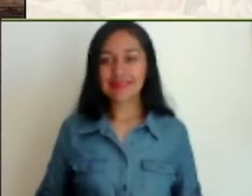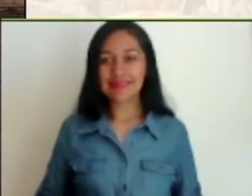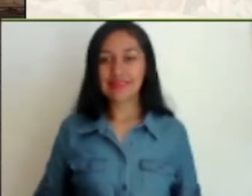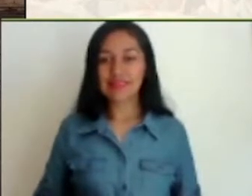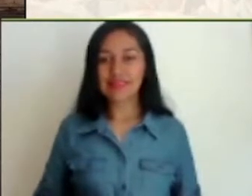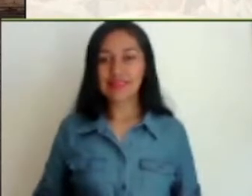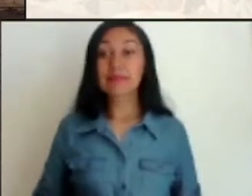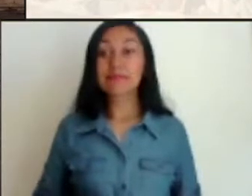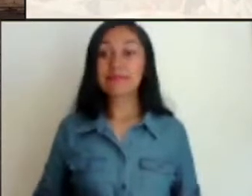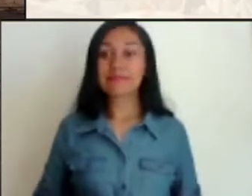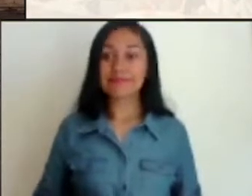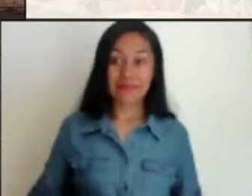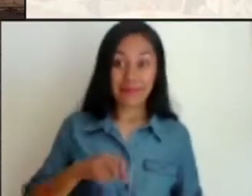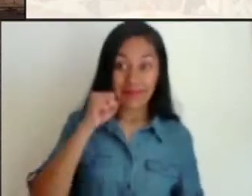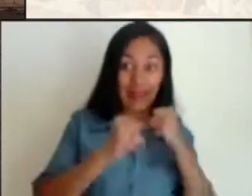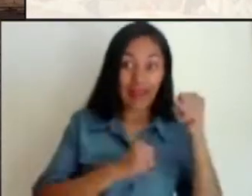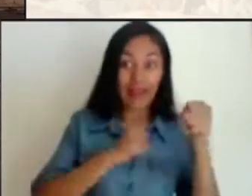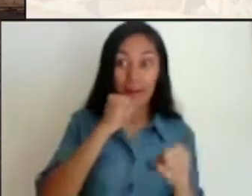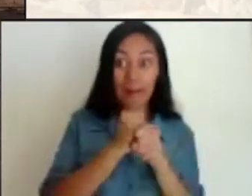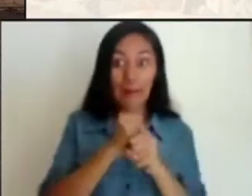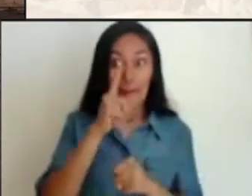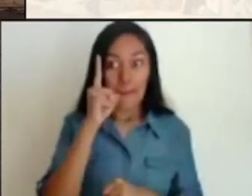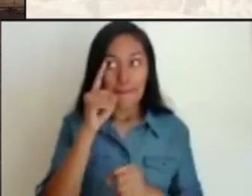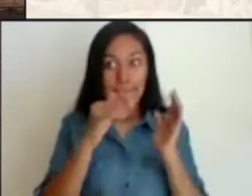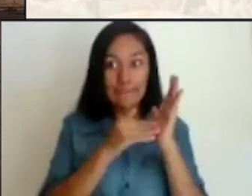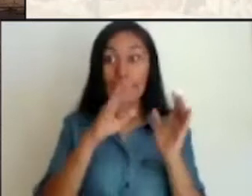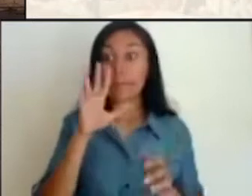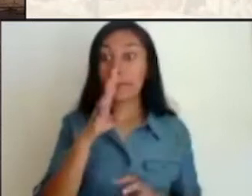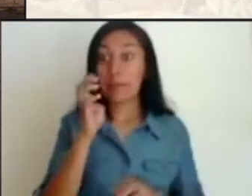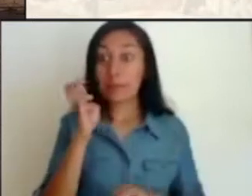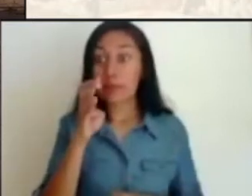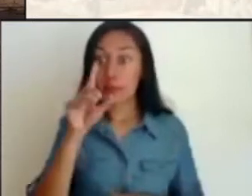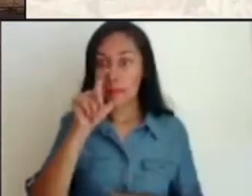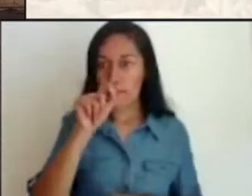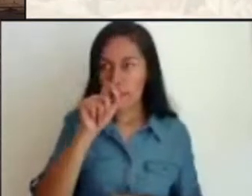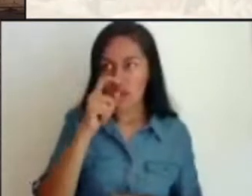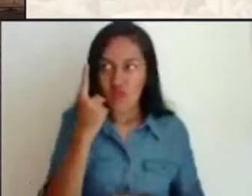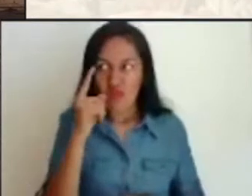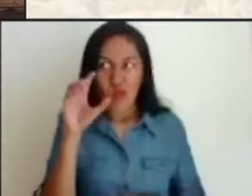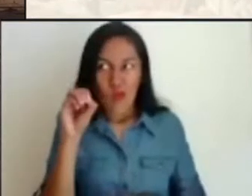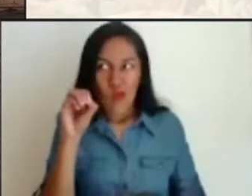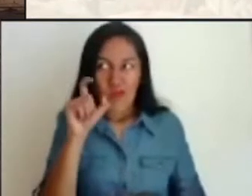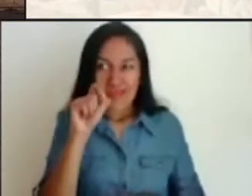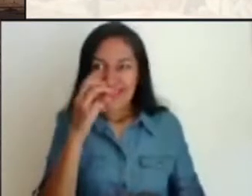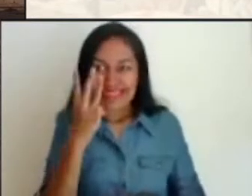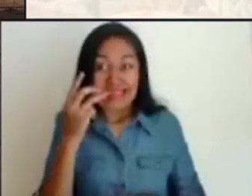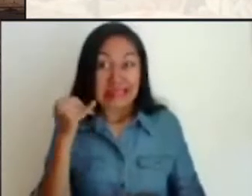En 1400, no escuché si era 21 o 23, la Serenísima planteó tomar un monasterio de